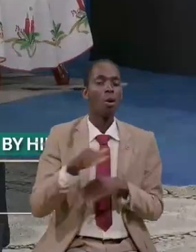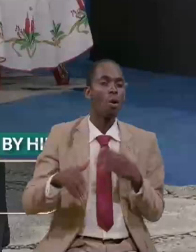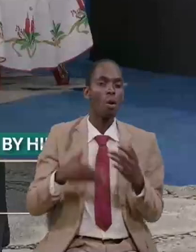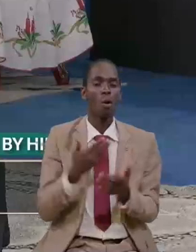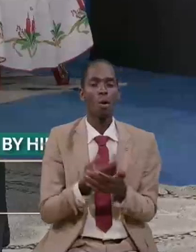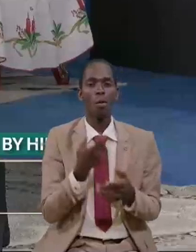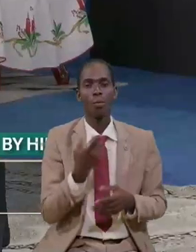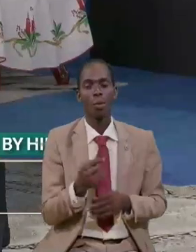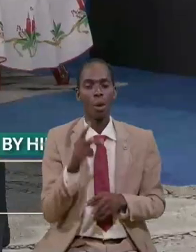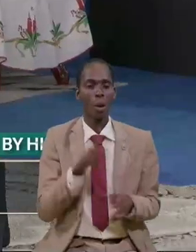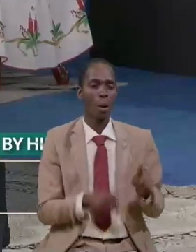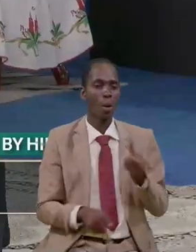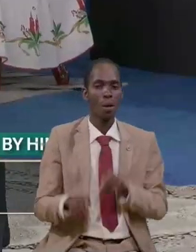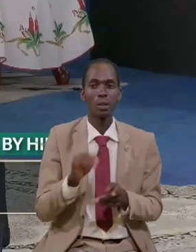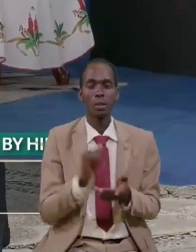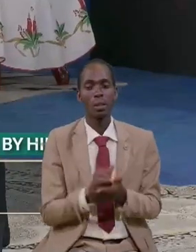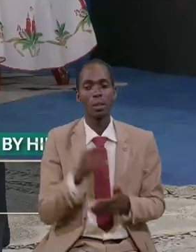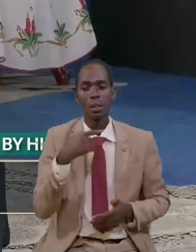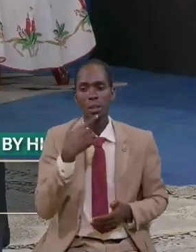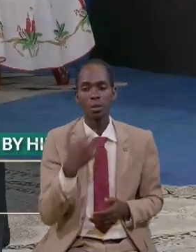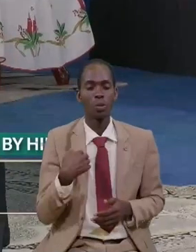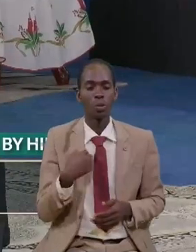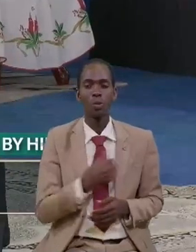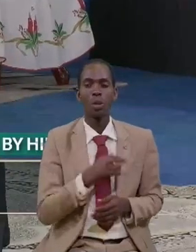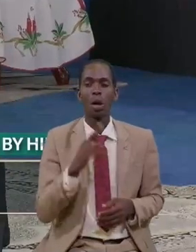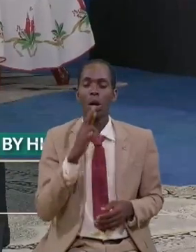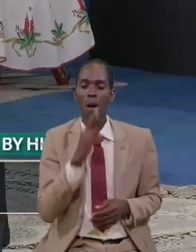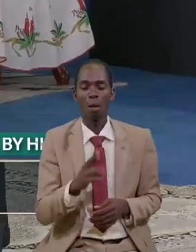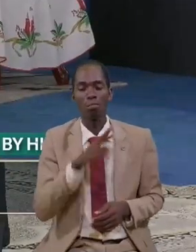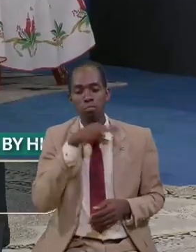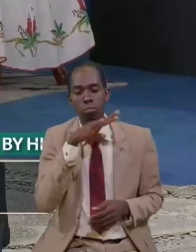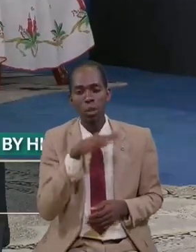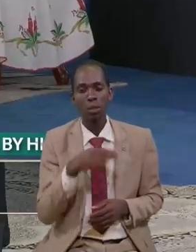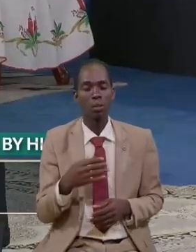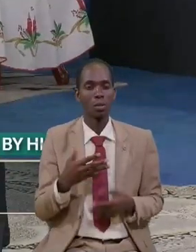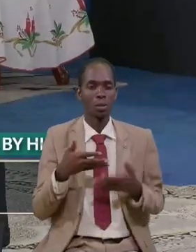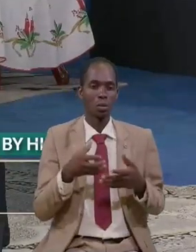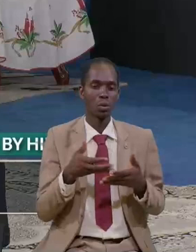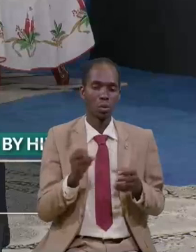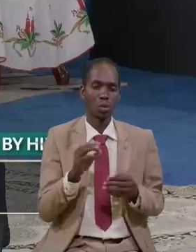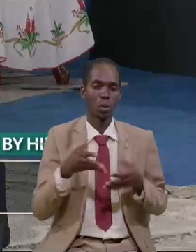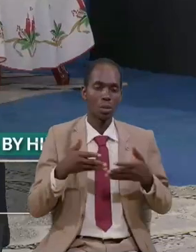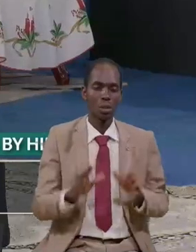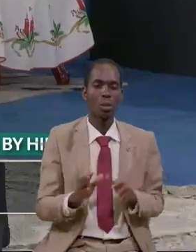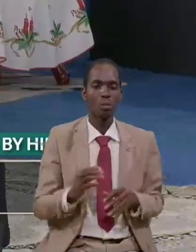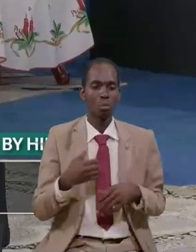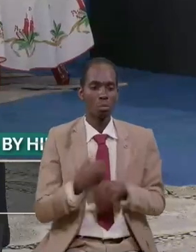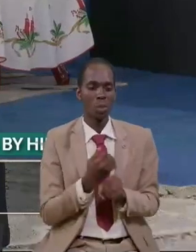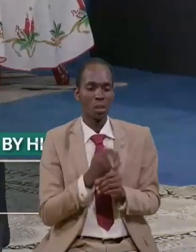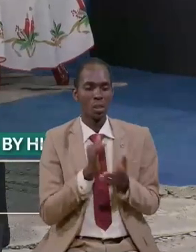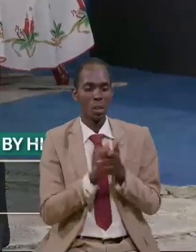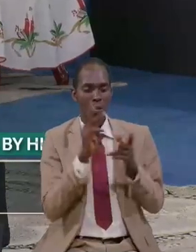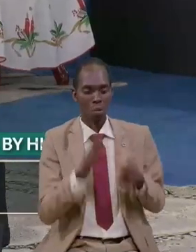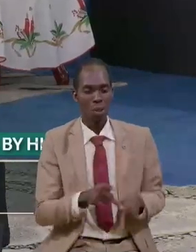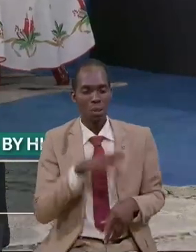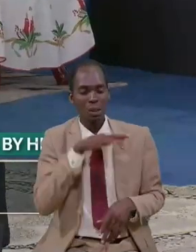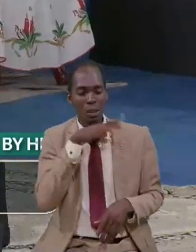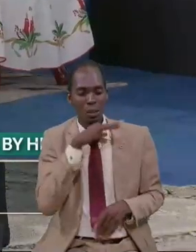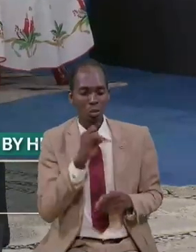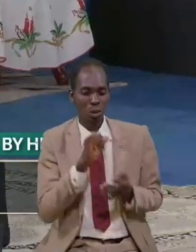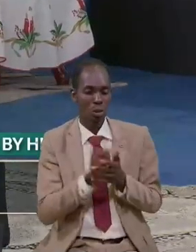Tous ceux qui disent que nous sommes corrompus, nous sommes en bas, alors corrompons-le pour qu'il soit en bas. C'est